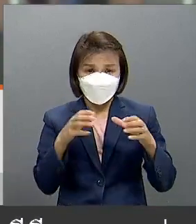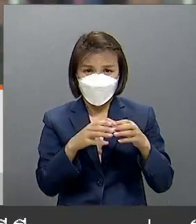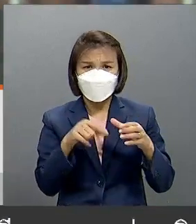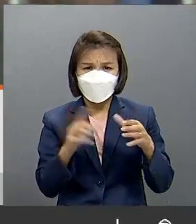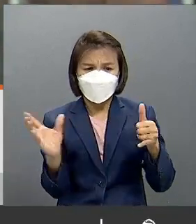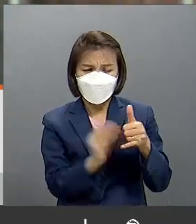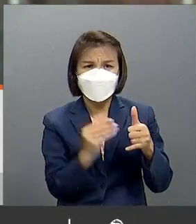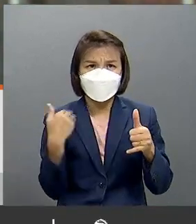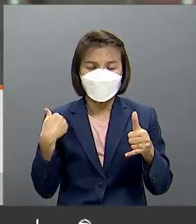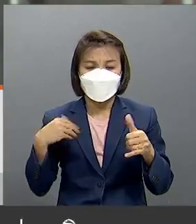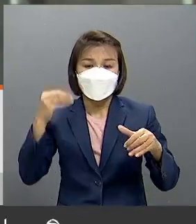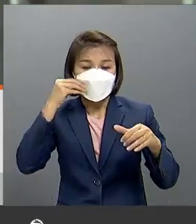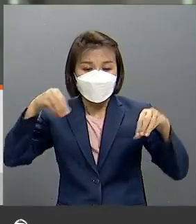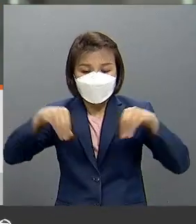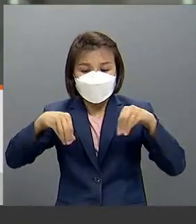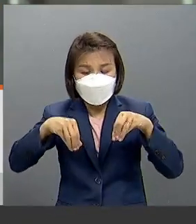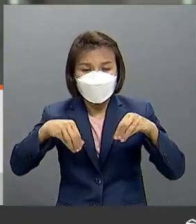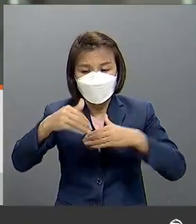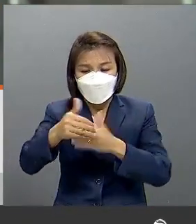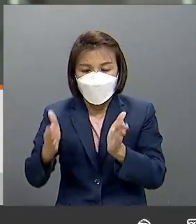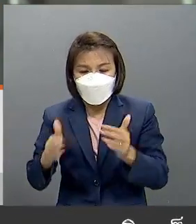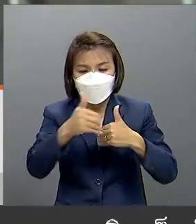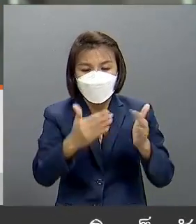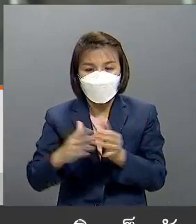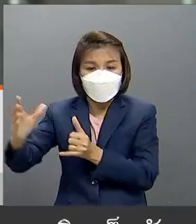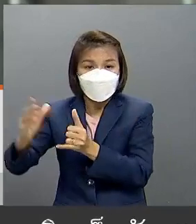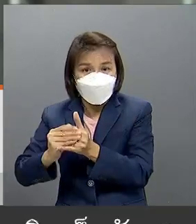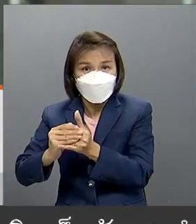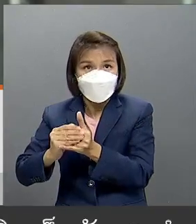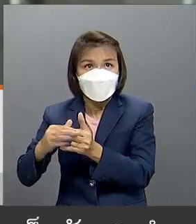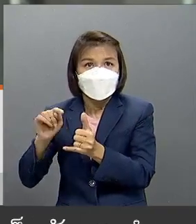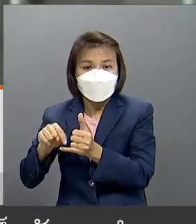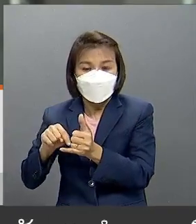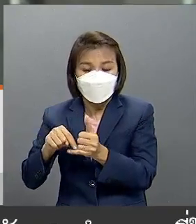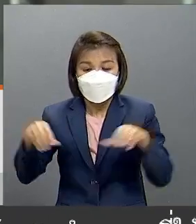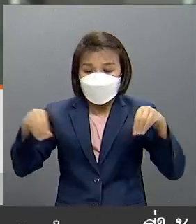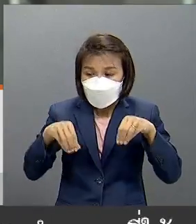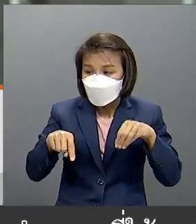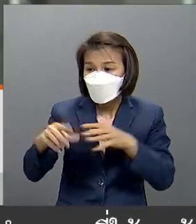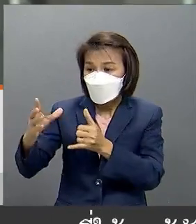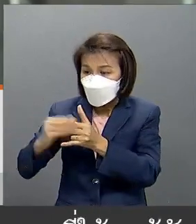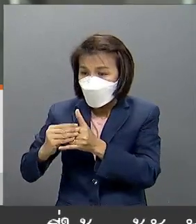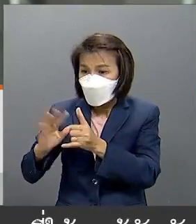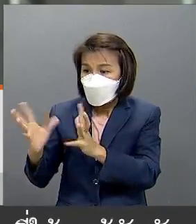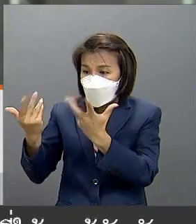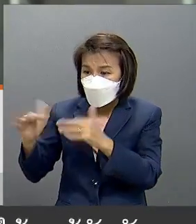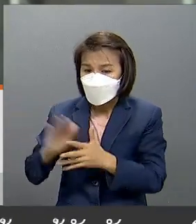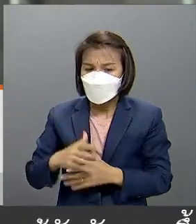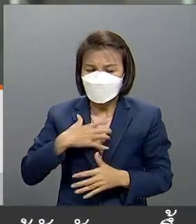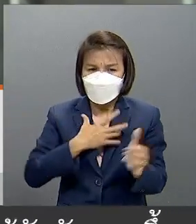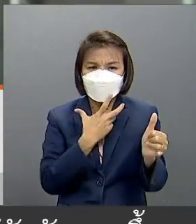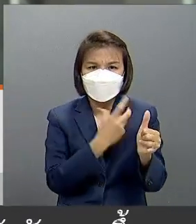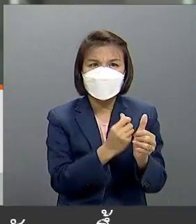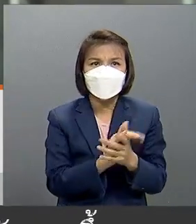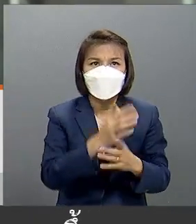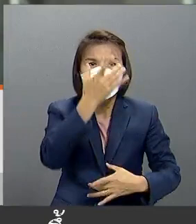าแล้วก็ไปรักษาหายแล้วเราก็กลัวใช่ไหมเราก็เลยอยากได้แล้วเราก็มีโรคประจำตัวด้วยกลุ่